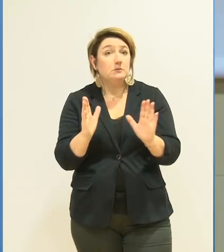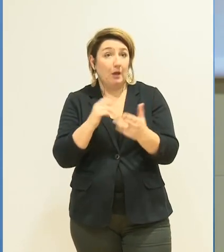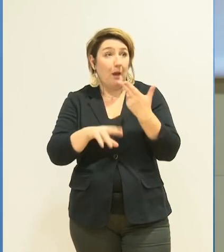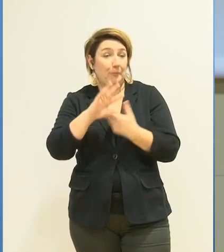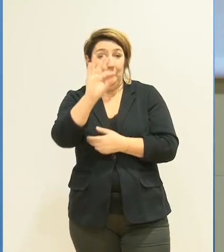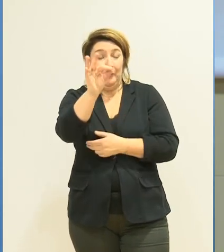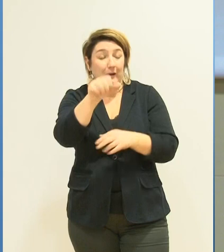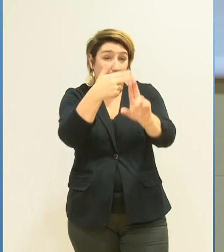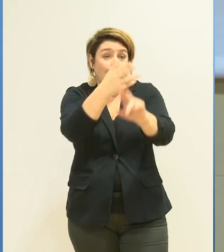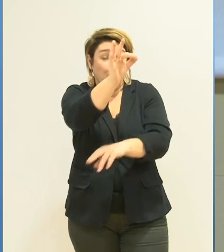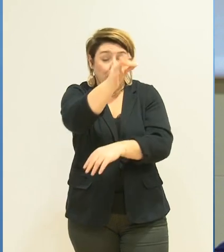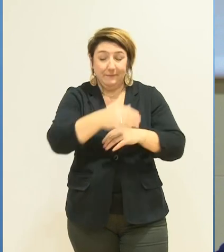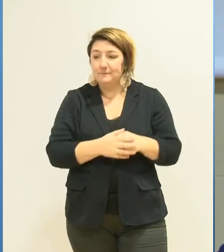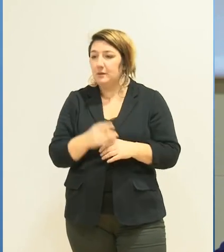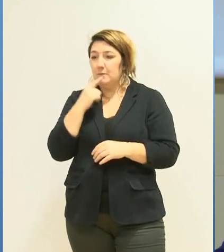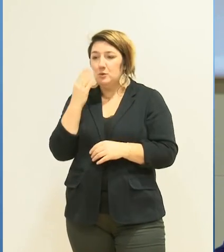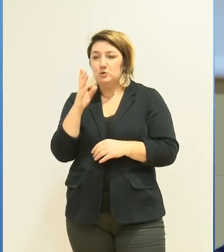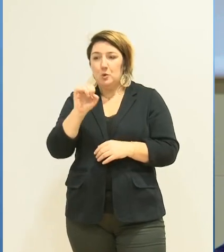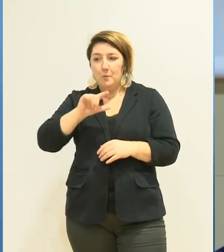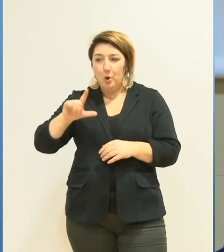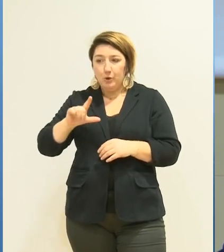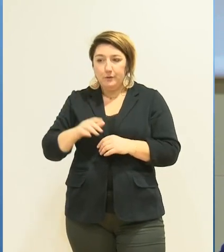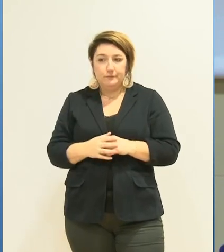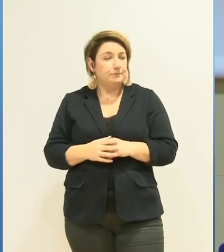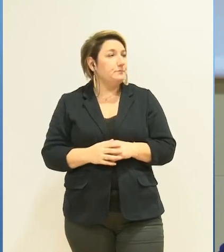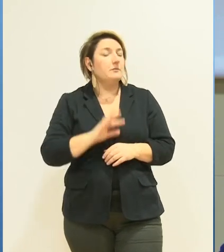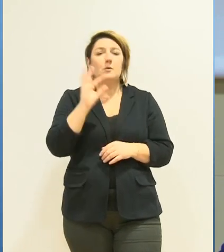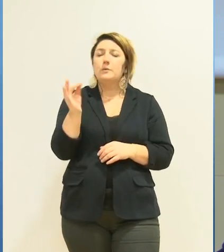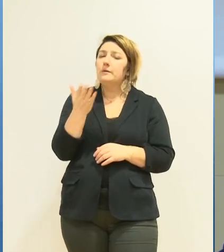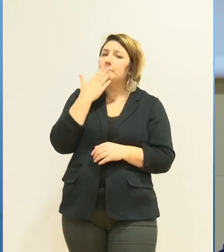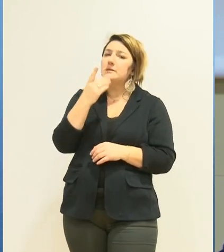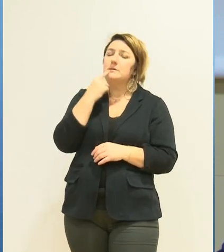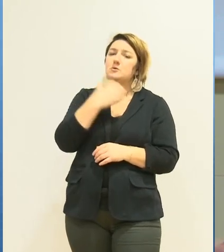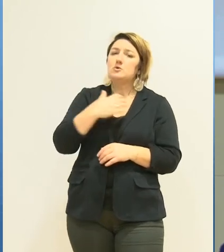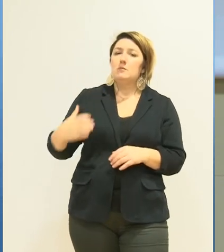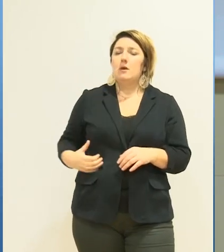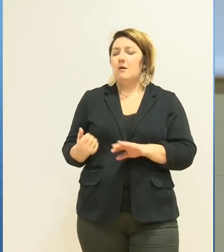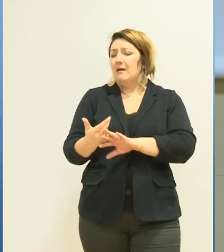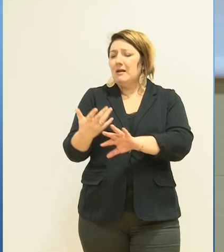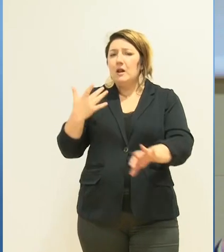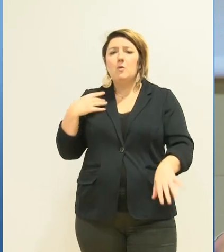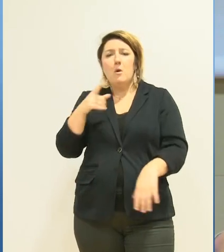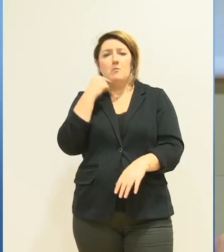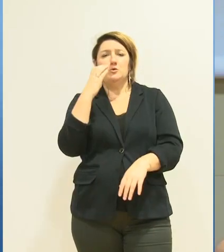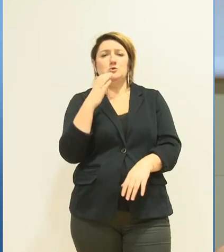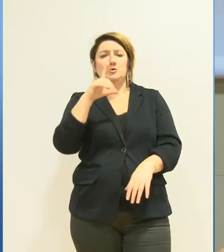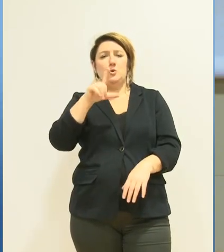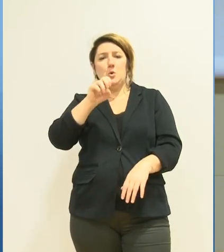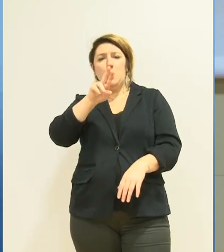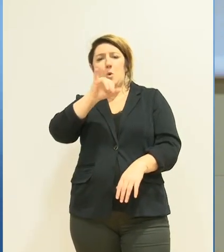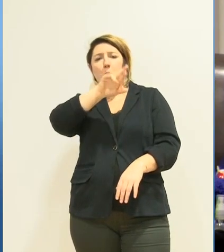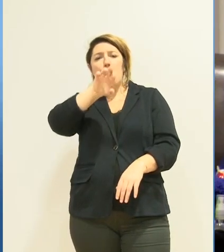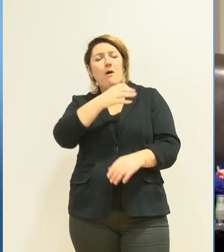est oui monsieur breuil oui merci monsieur le maire il y a quelques mois monsieur pascal qr nous disait que la qualité d'une